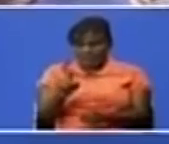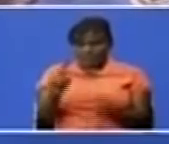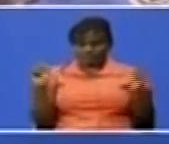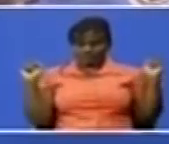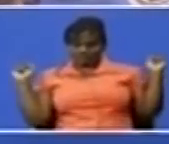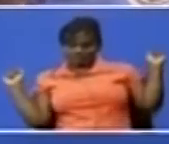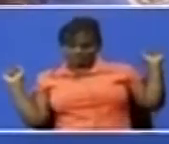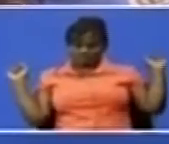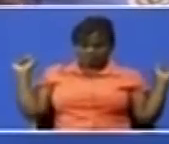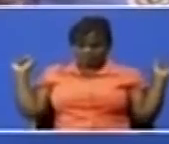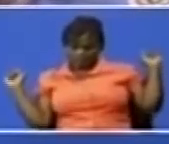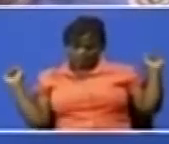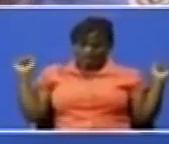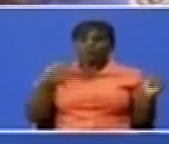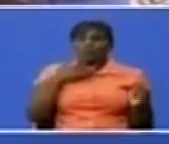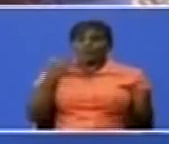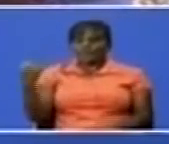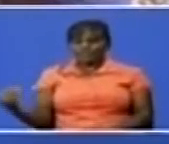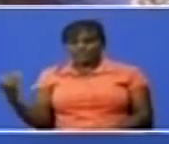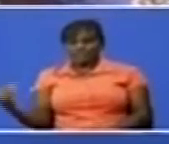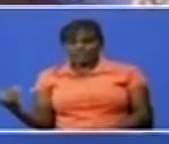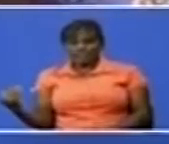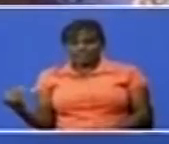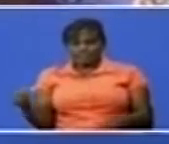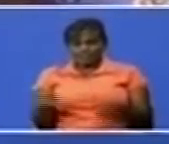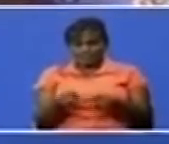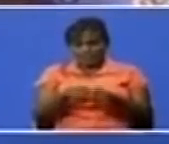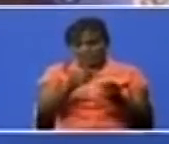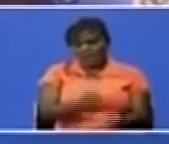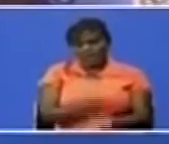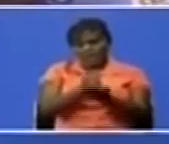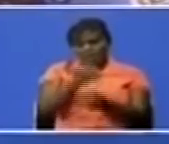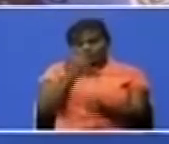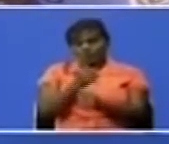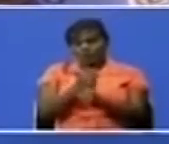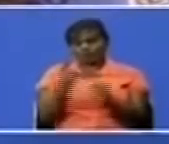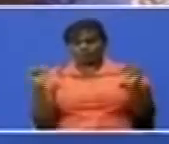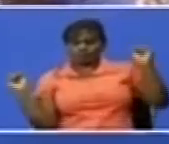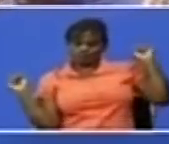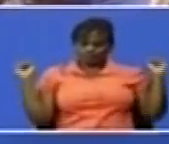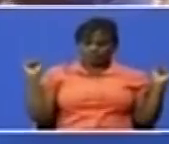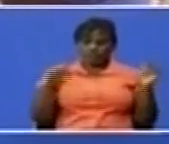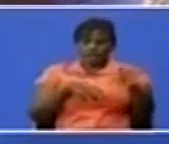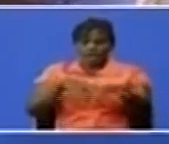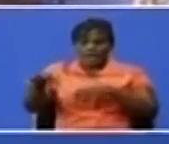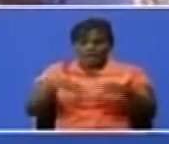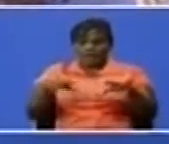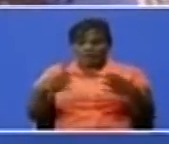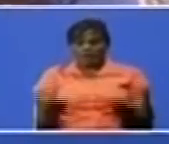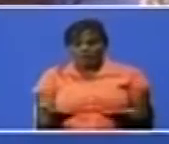mifugo, watataka wasichana wawe katika nyumbani ili waweze kusaidia kazi ya nyumba na pia kusaidia pengine